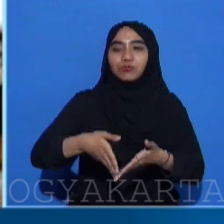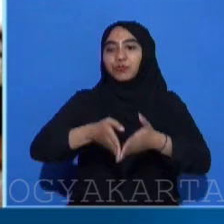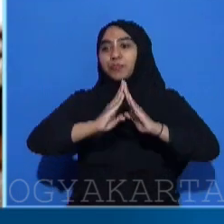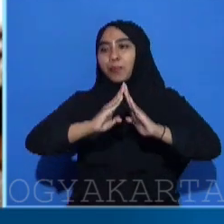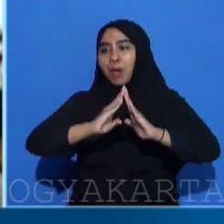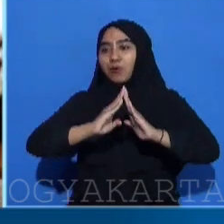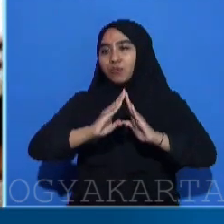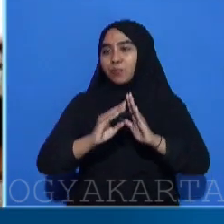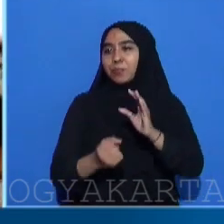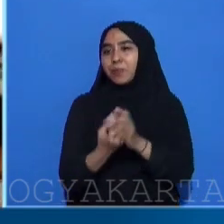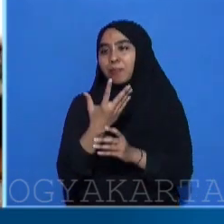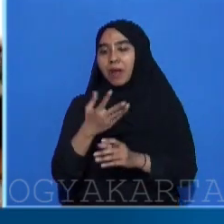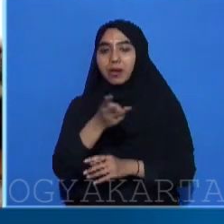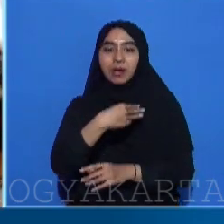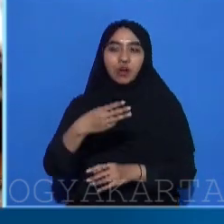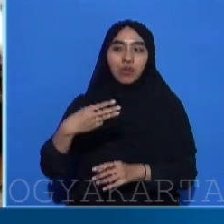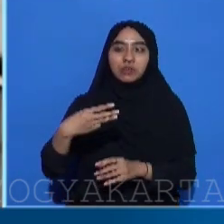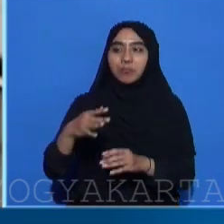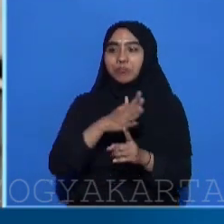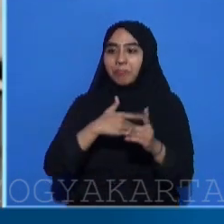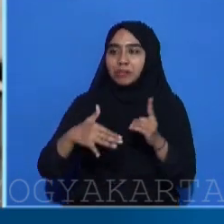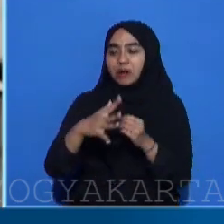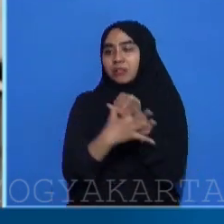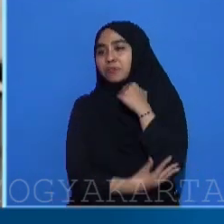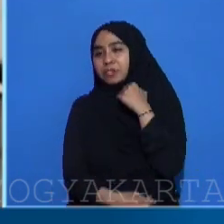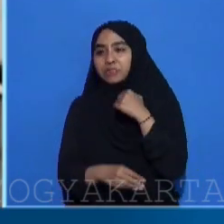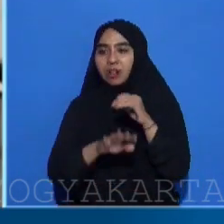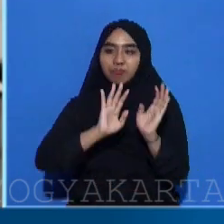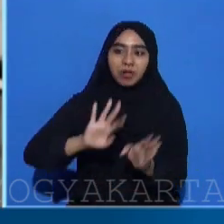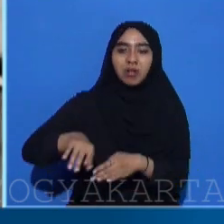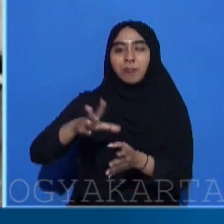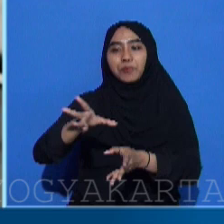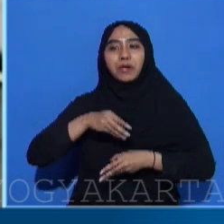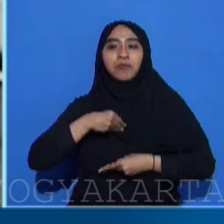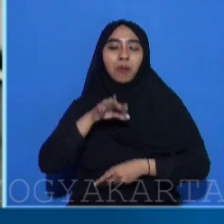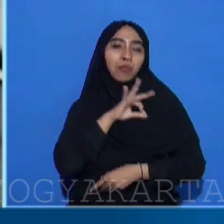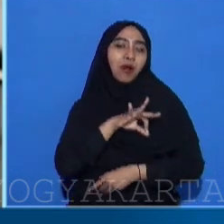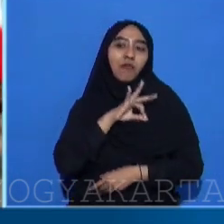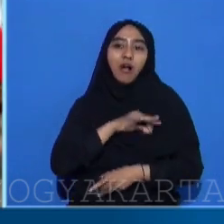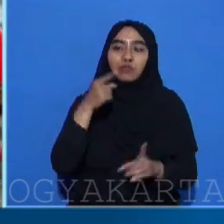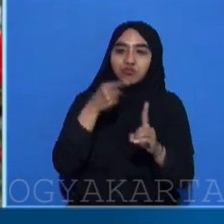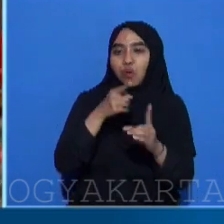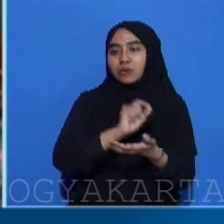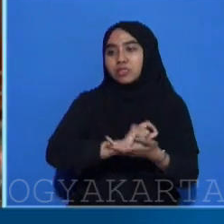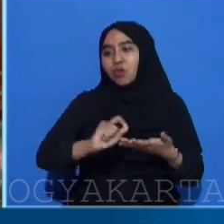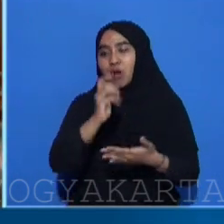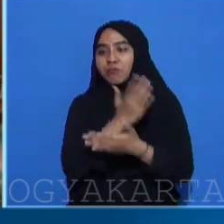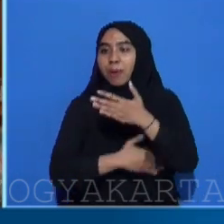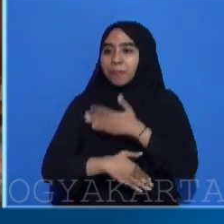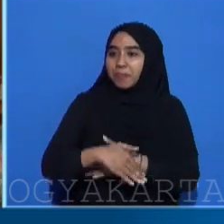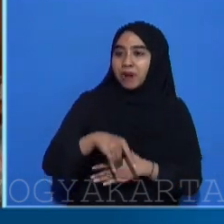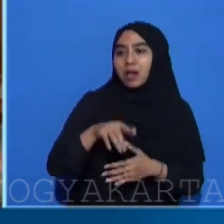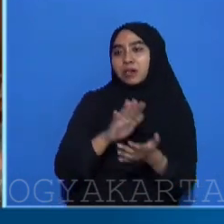pengentasan kemiskinan dan pelestarian lingkungan di Sleman penerima manfaat kali ini ditujukan untuk sekolah difabel warga